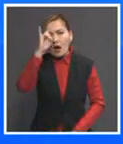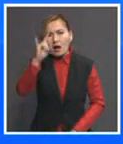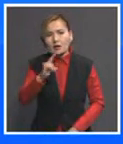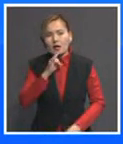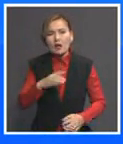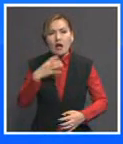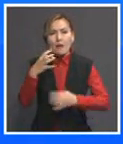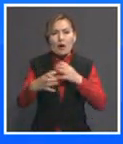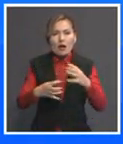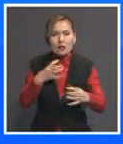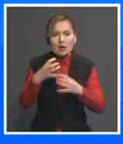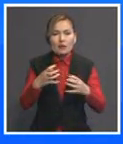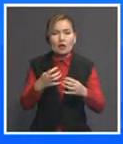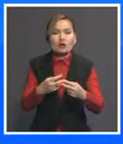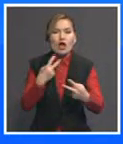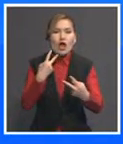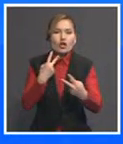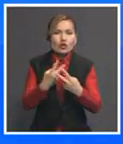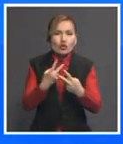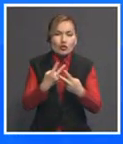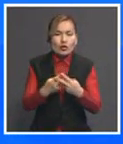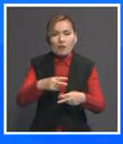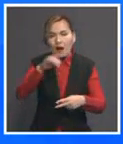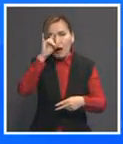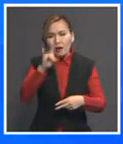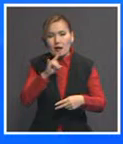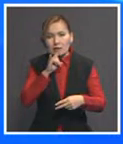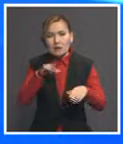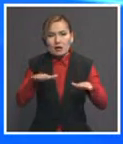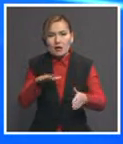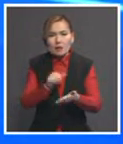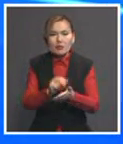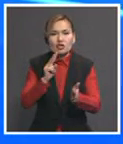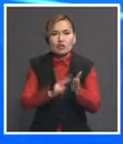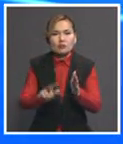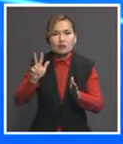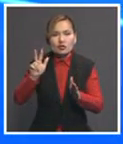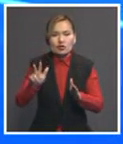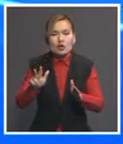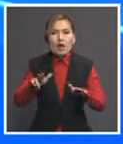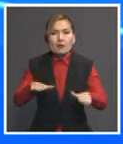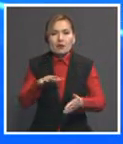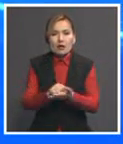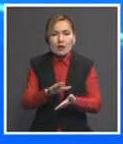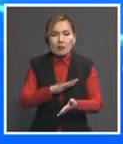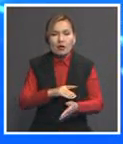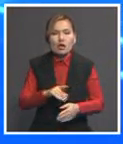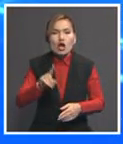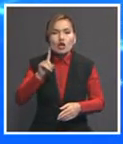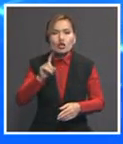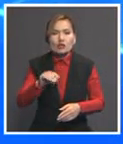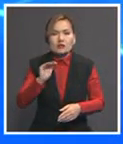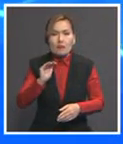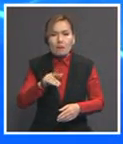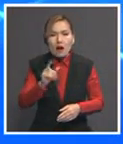Қазақстан халықаралық түрме индексі бойынша 3-ші орнына 73-ке көтерілді. Елдегі жазасын өтеушілердің саны 100 мыңнан 35